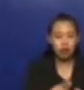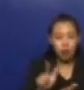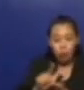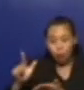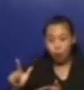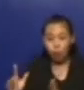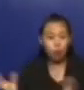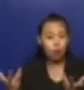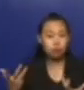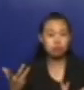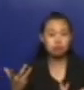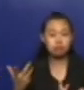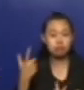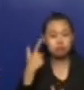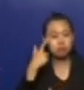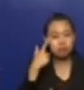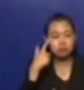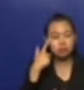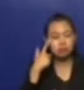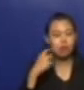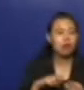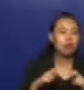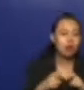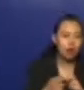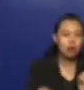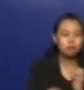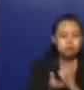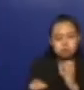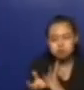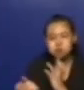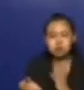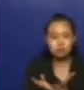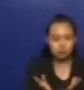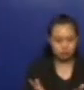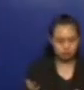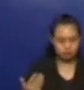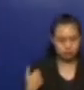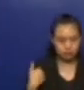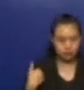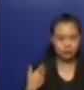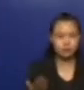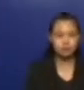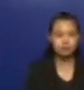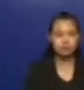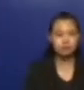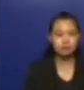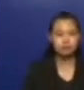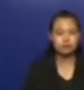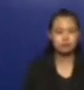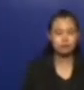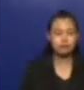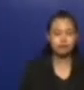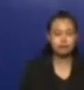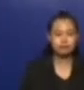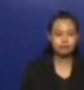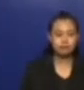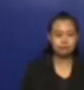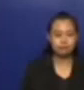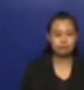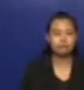นี่ก็ผลพวงจากหลายๆเรื่องปัญหาพวกนี้แหละครับ ฉะนั้นเรื่องการแก้รัฐธรรมนูญวัน